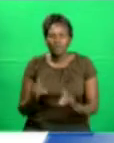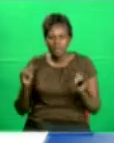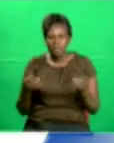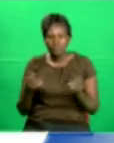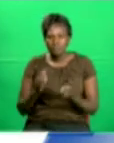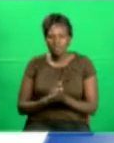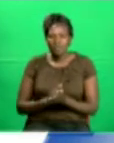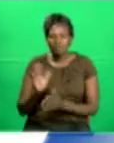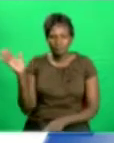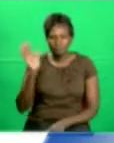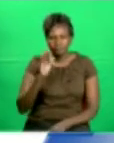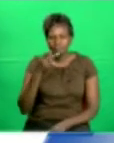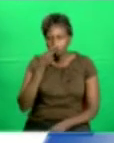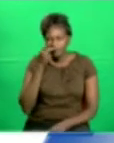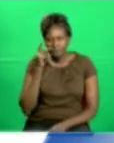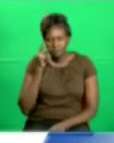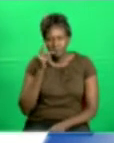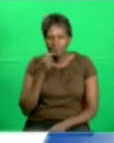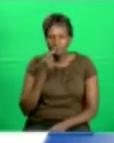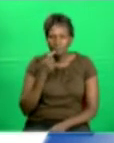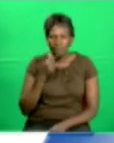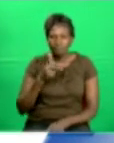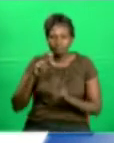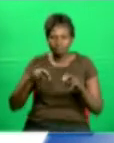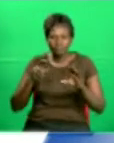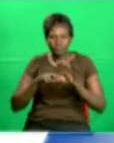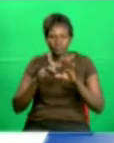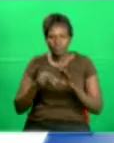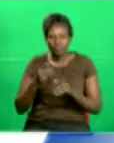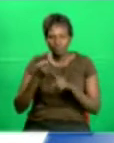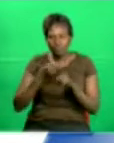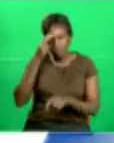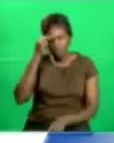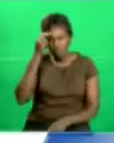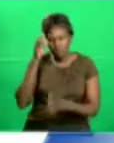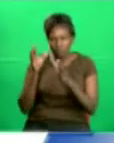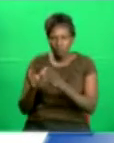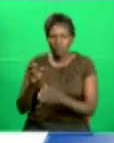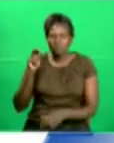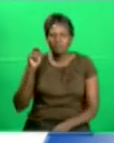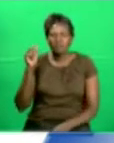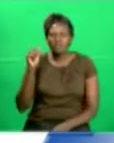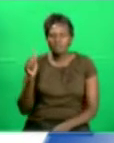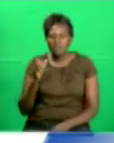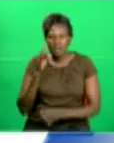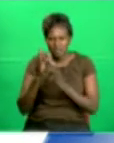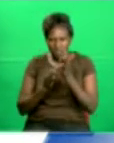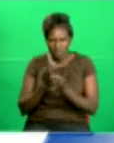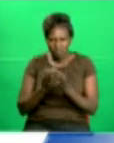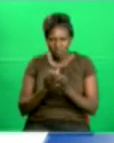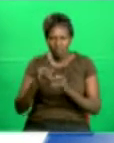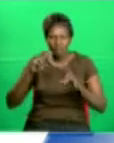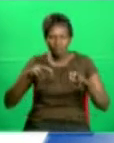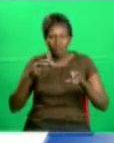kwamba Kinara waipa Kalonzo msio kame tahadharisha wagombeaji kiti cha ugavana cha Narok, muungano wa NASA akisema kwamba iwapo watagombea kiti